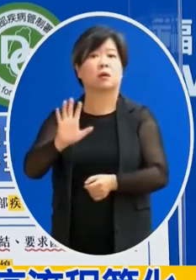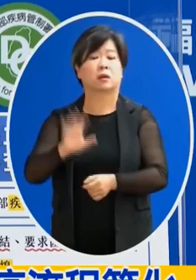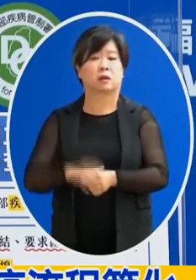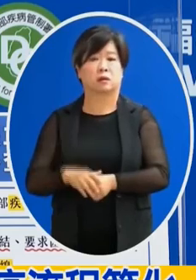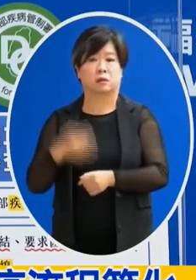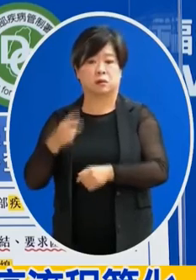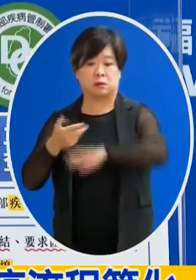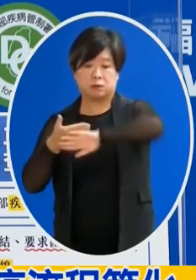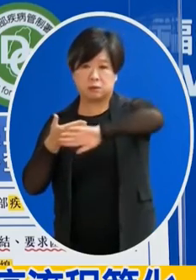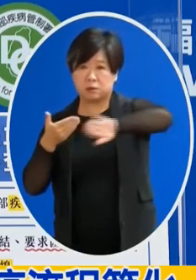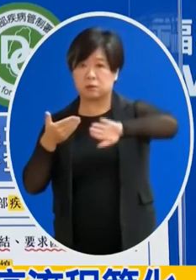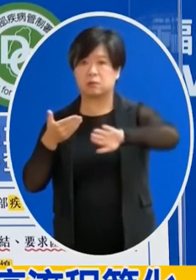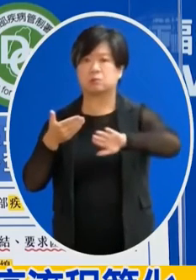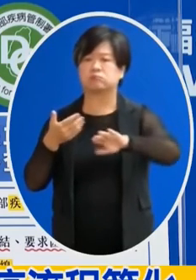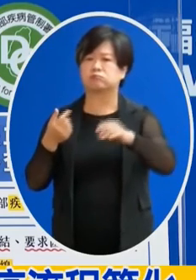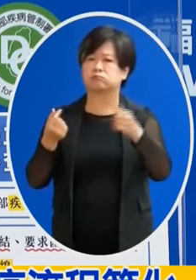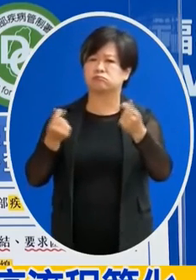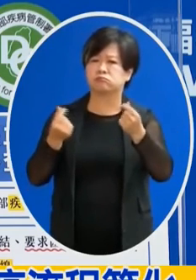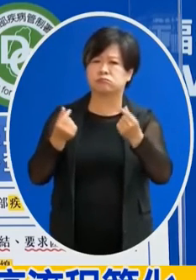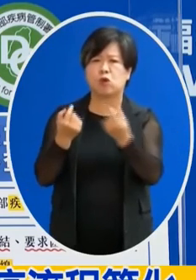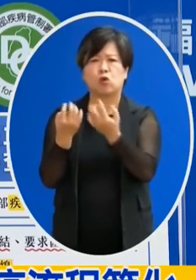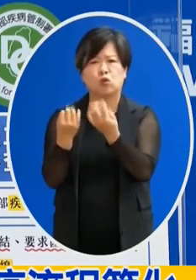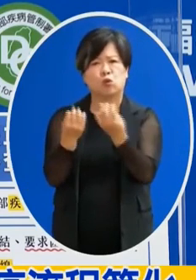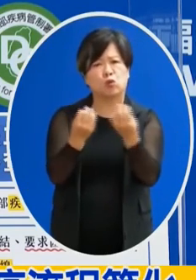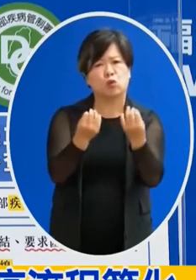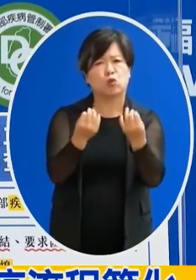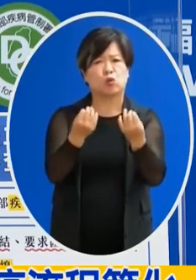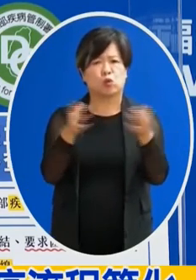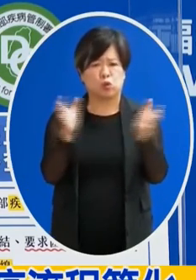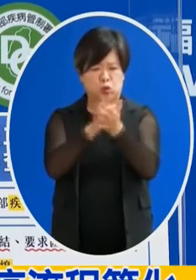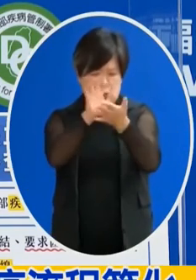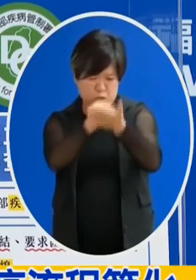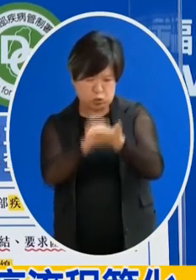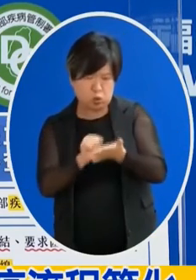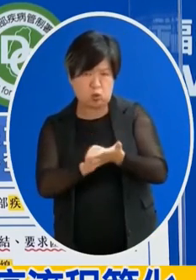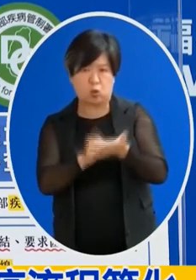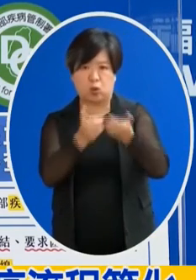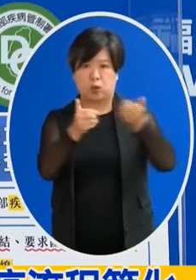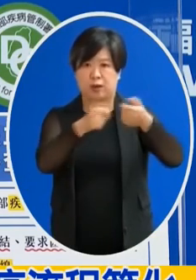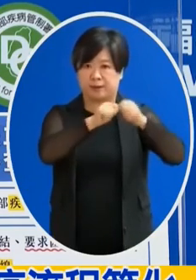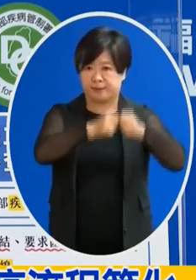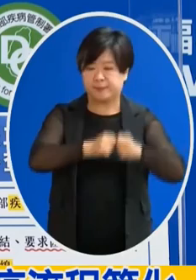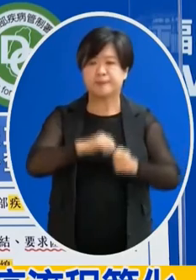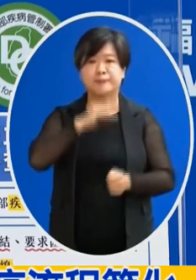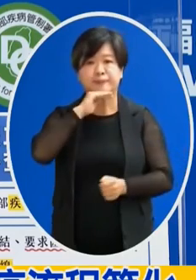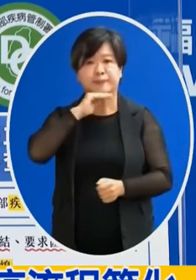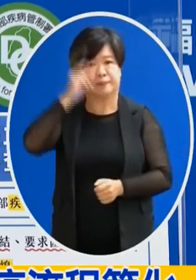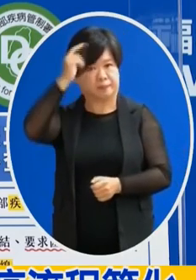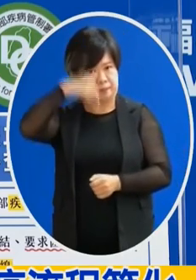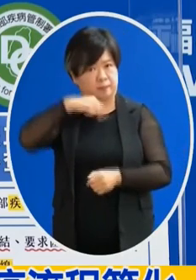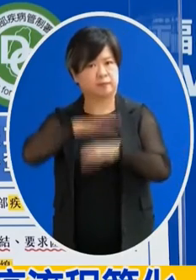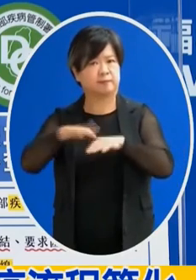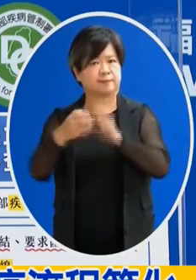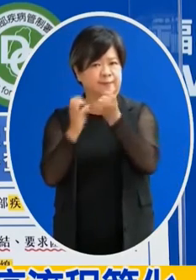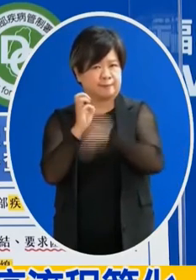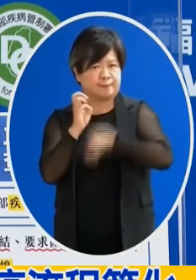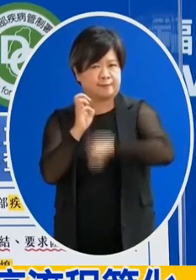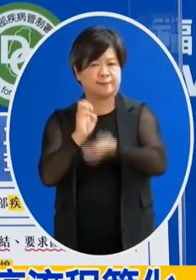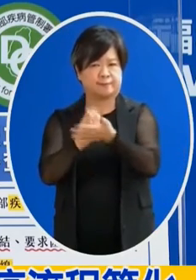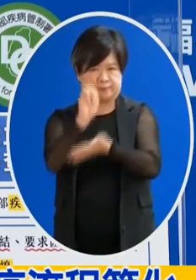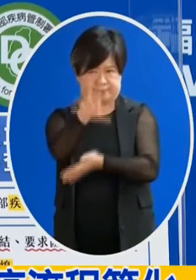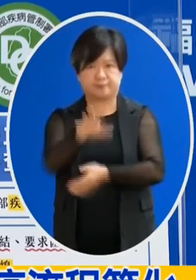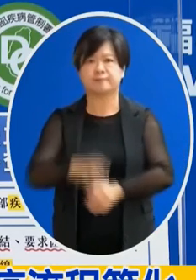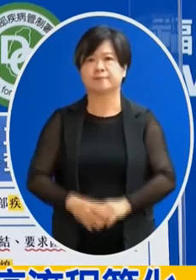其他相关啊的数据跟统计跟分析的部分，我们下午会做一些说明哈。